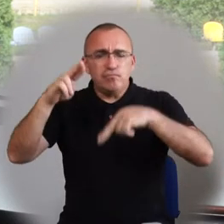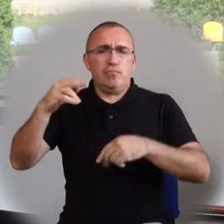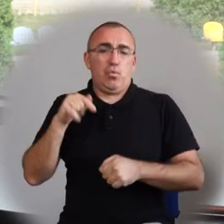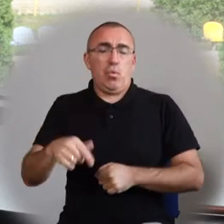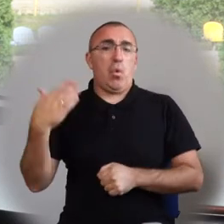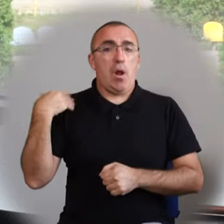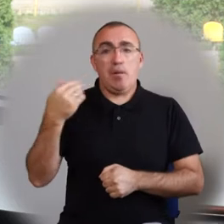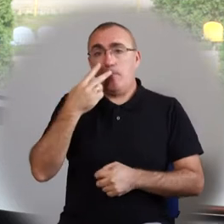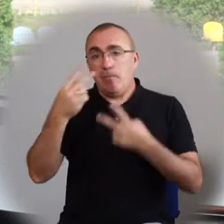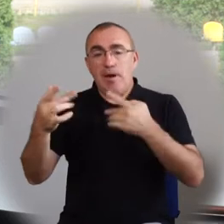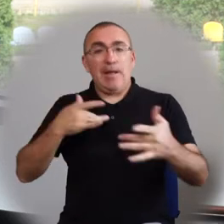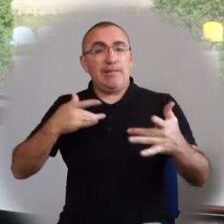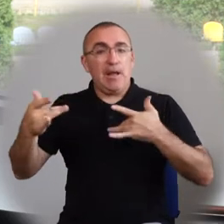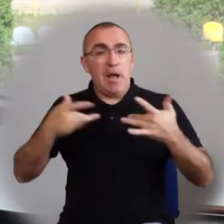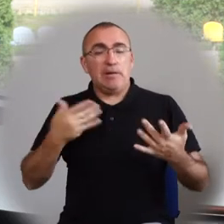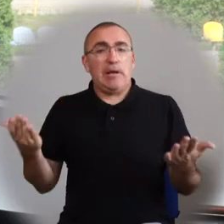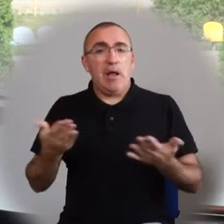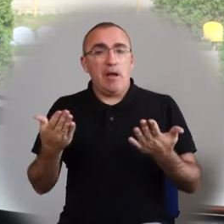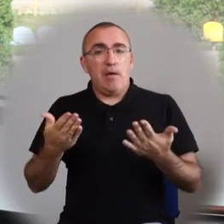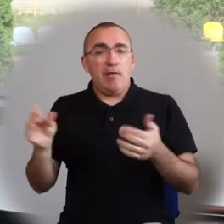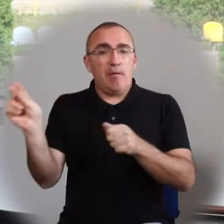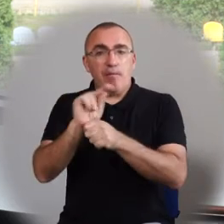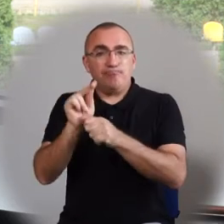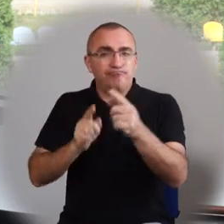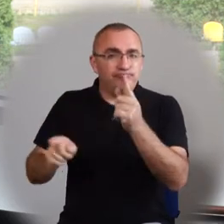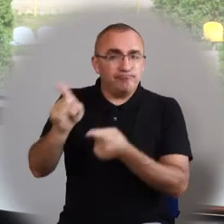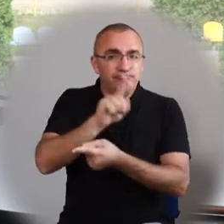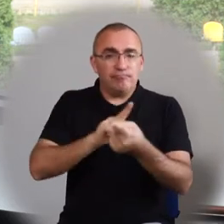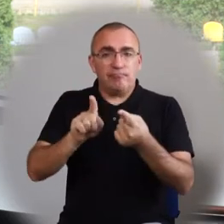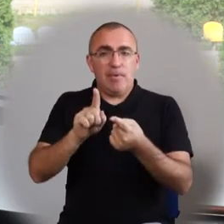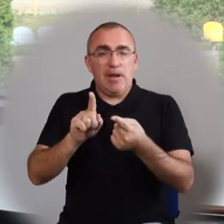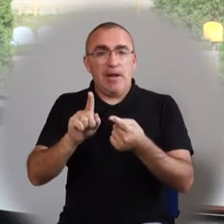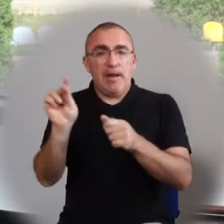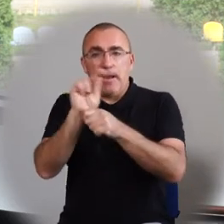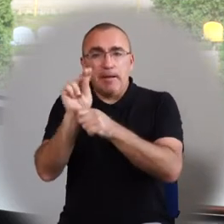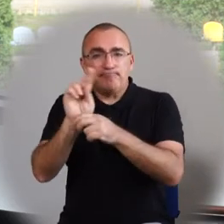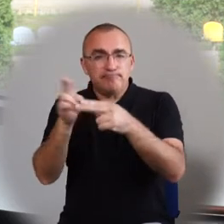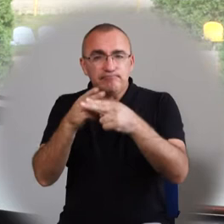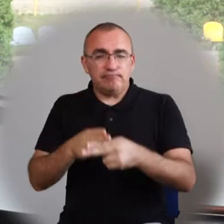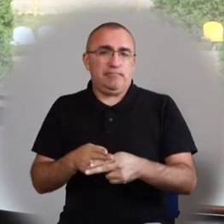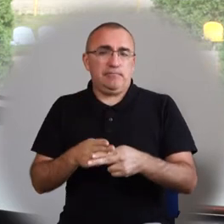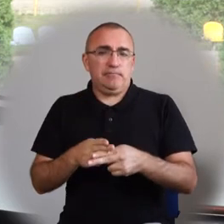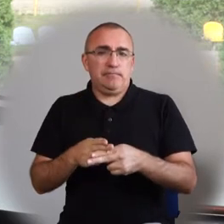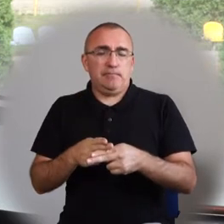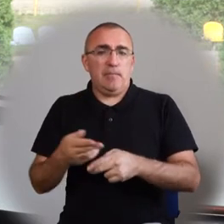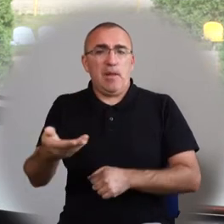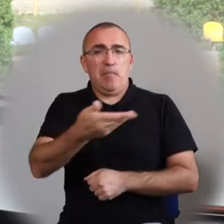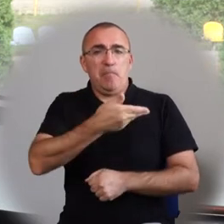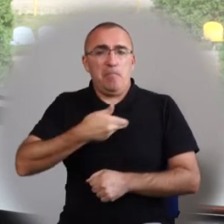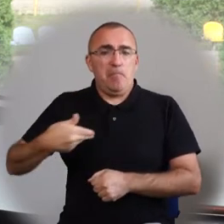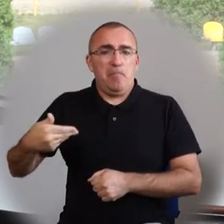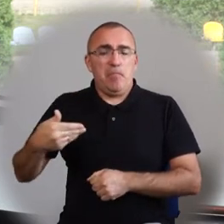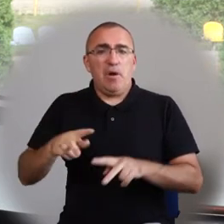навіть тут, по Олександрії, ми бачимо той театр, який реставрується, не реконструюється, а реставрується.